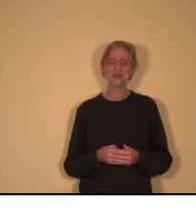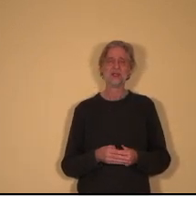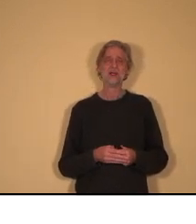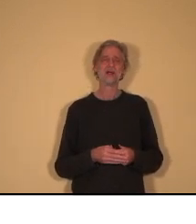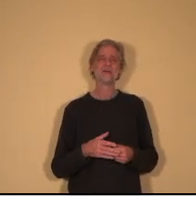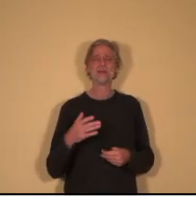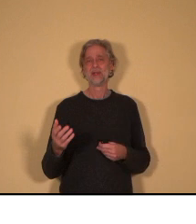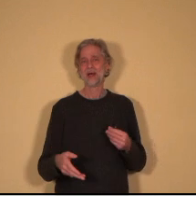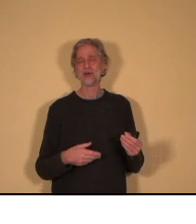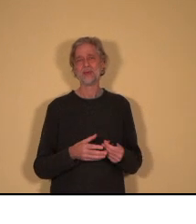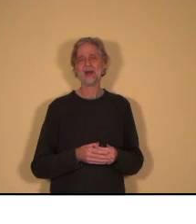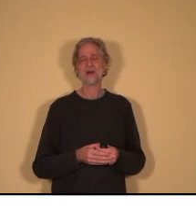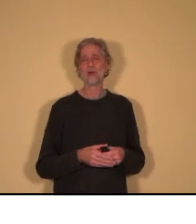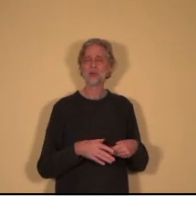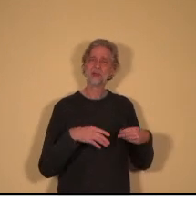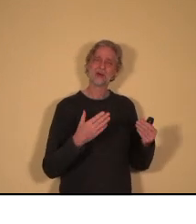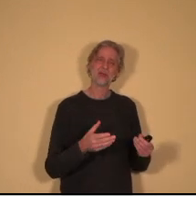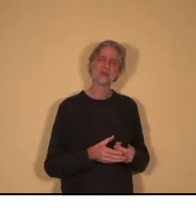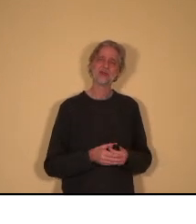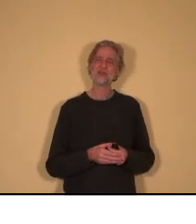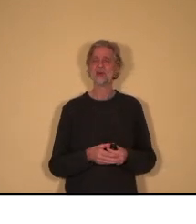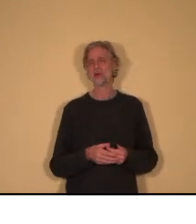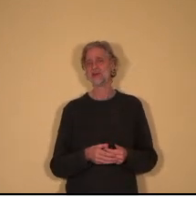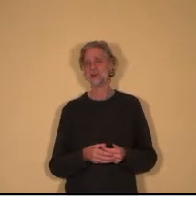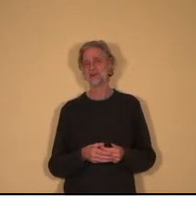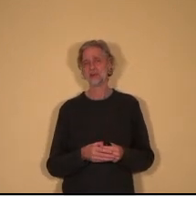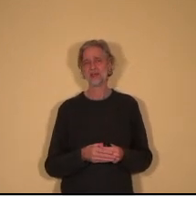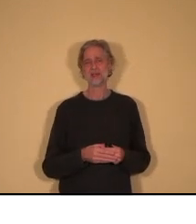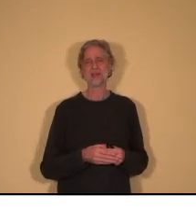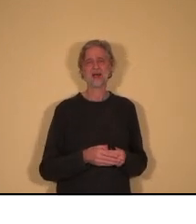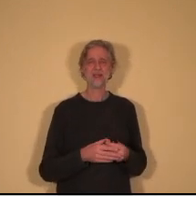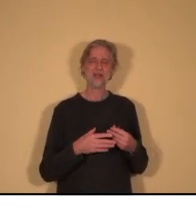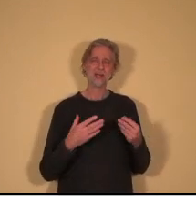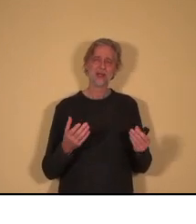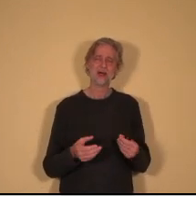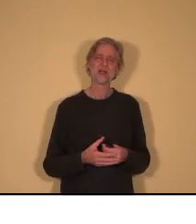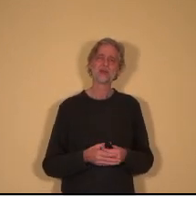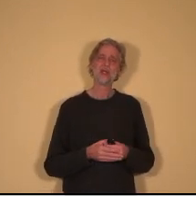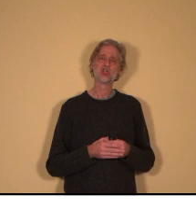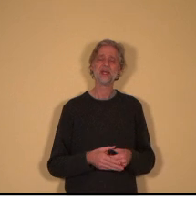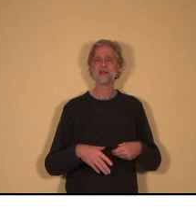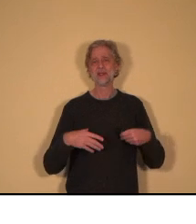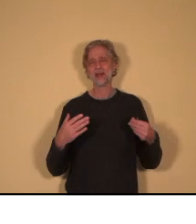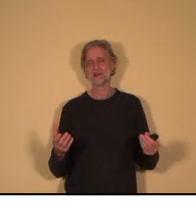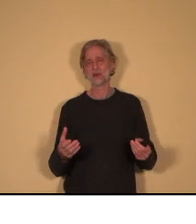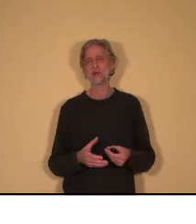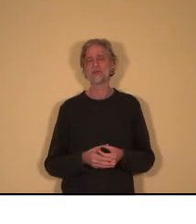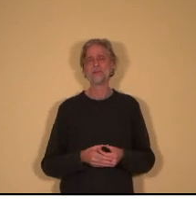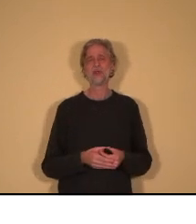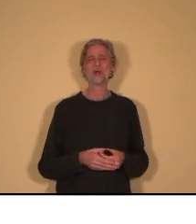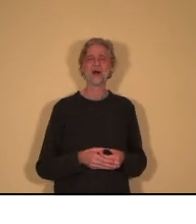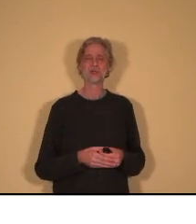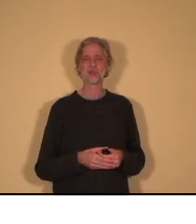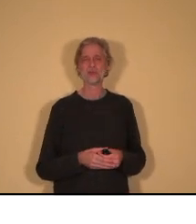Alternative, aus mehreren Gründen, auf die können wir jetzt in dieser Vorlesung nicht so detailliert eingehen, aber natürlich steht die Erzeugung